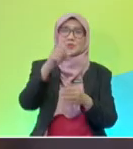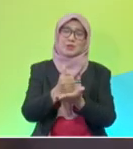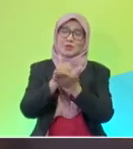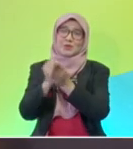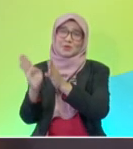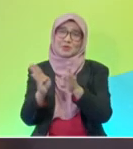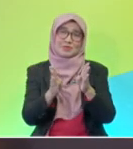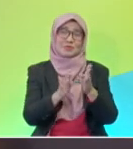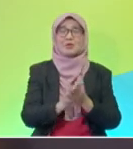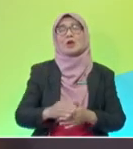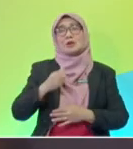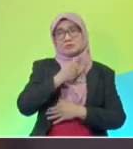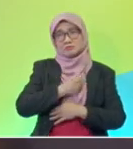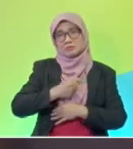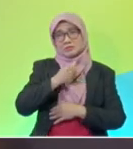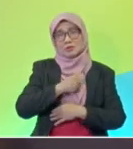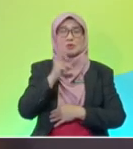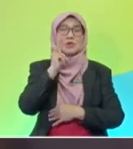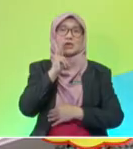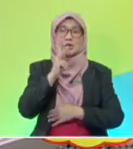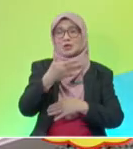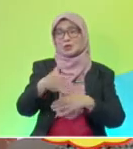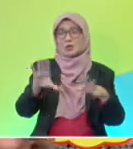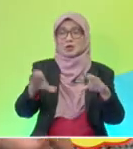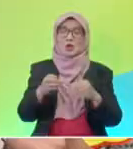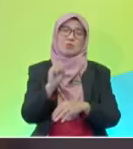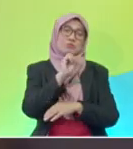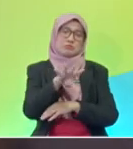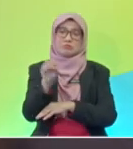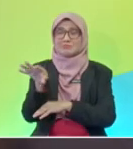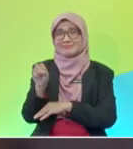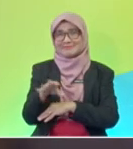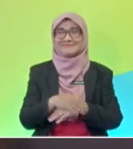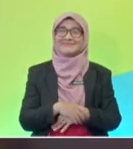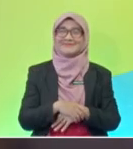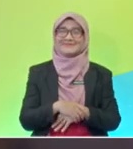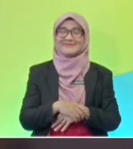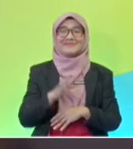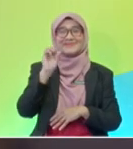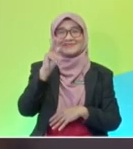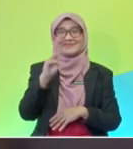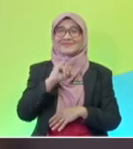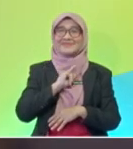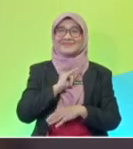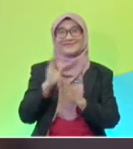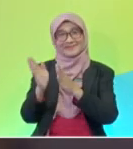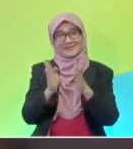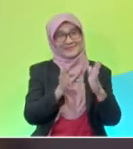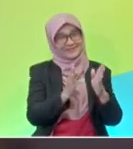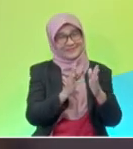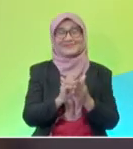am Maafkan saya kakak sebab buat sepak tak apa adikah saya susun semula bagus